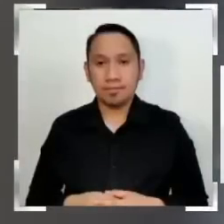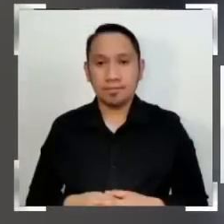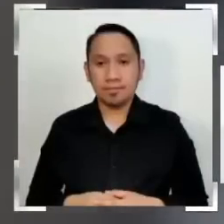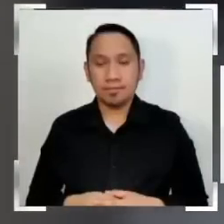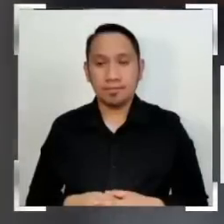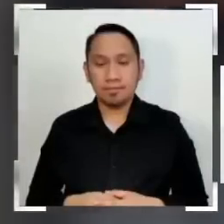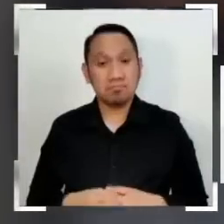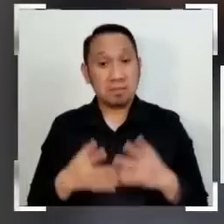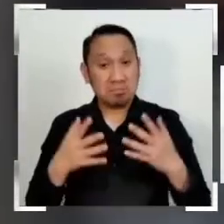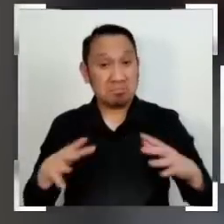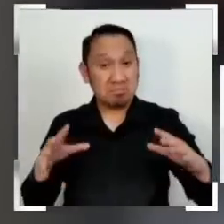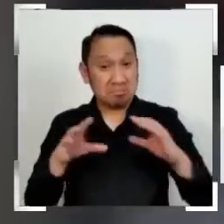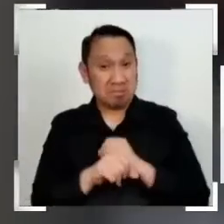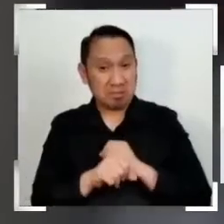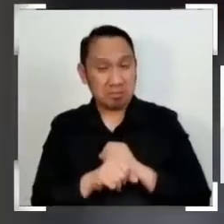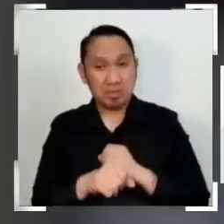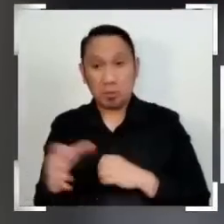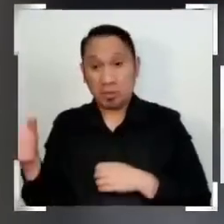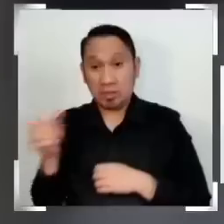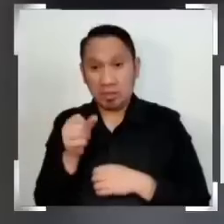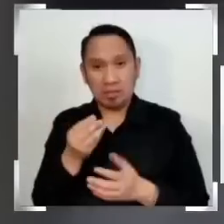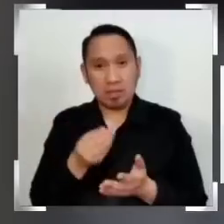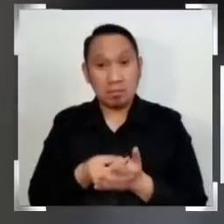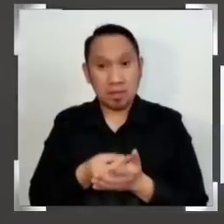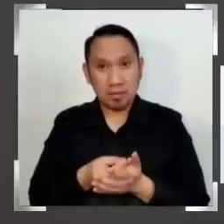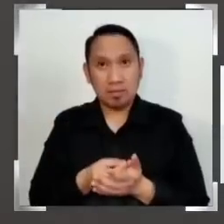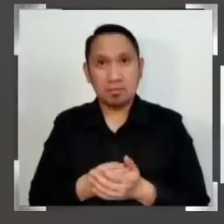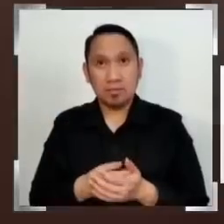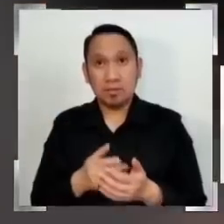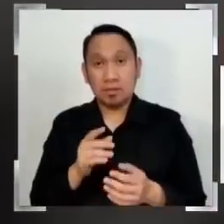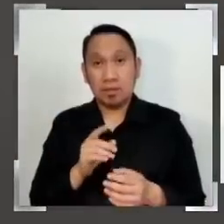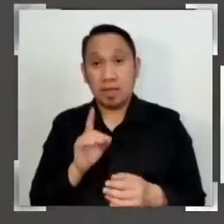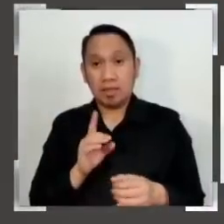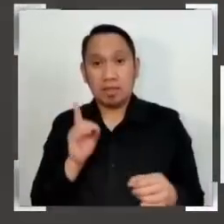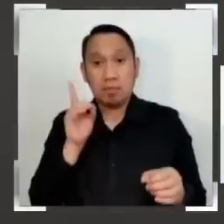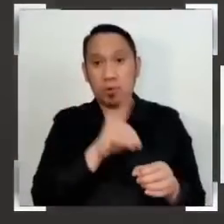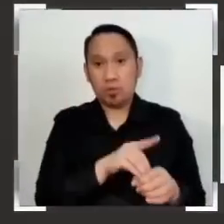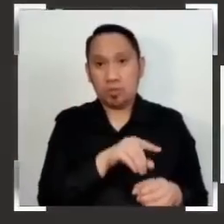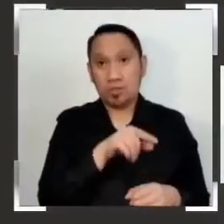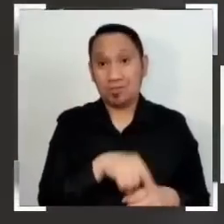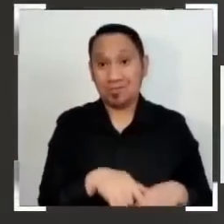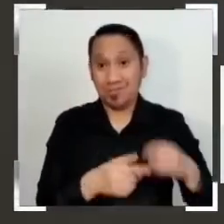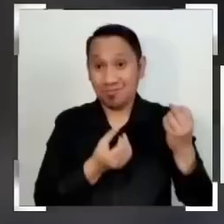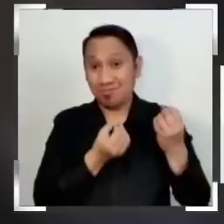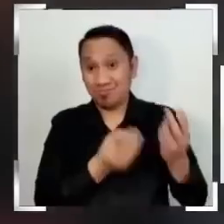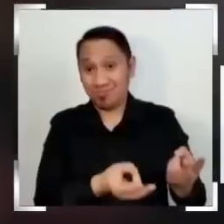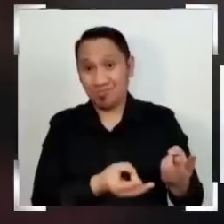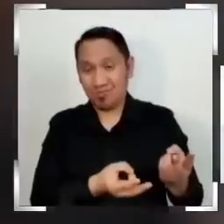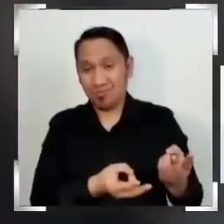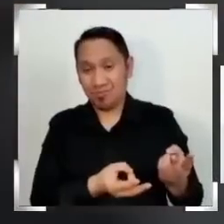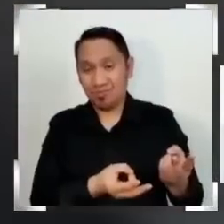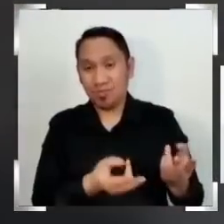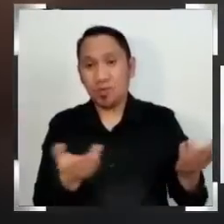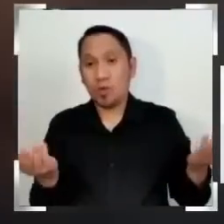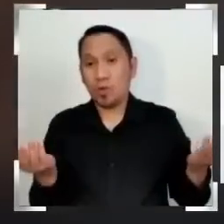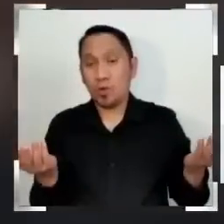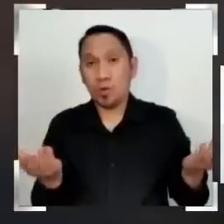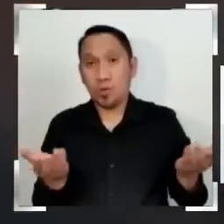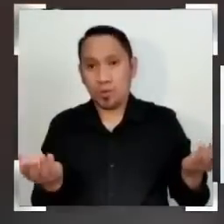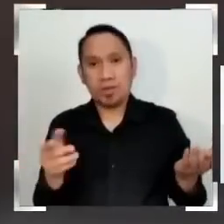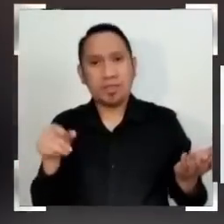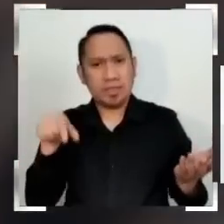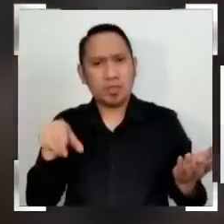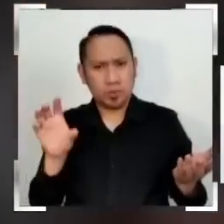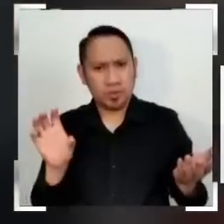Katatapos lang mag-withdraw ng pera na idiniposito sa kanilang e-wallet ang mag-live-in partner nito sa Simang Compound, unang Sigaw, Quezon City,